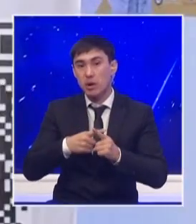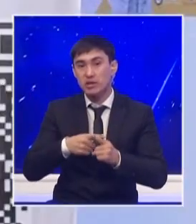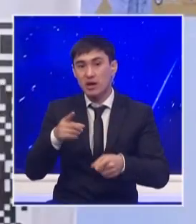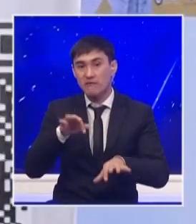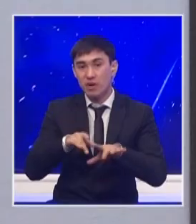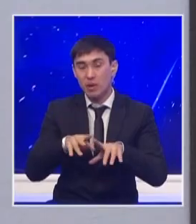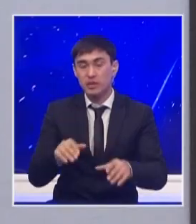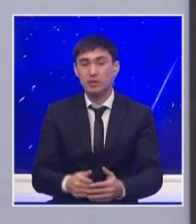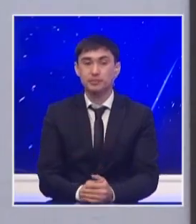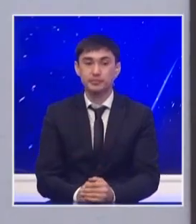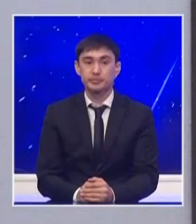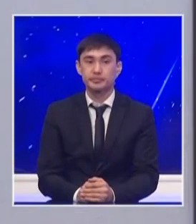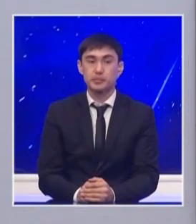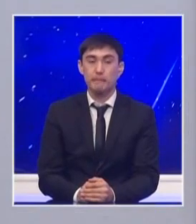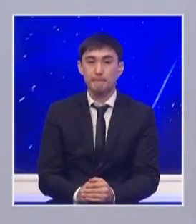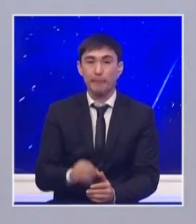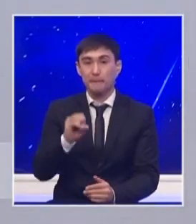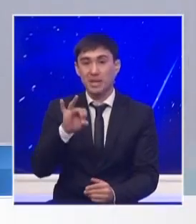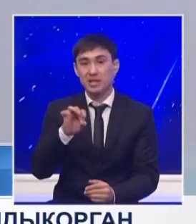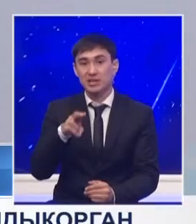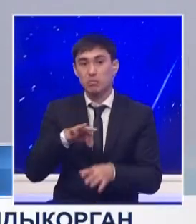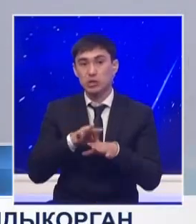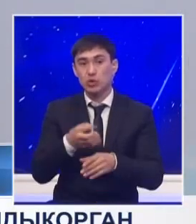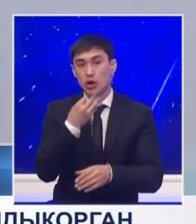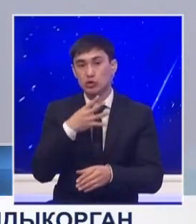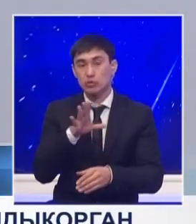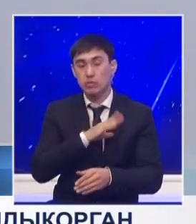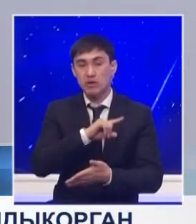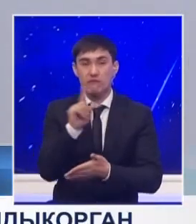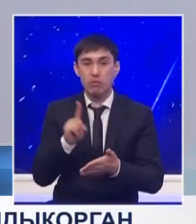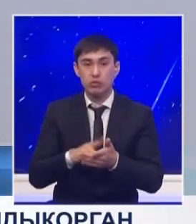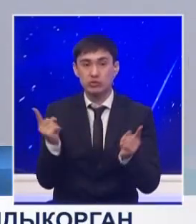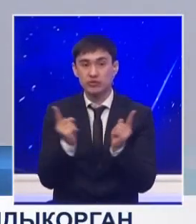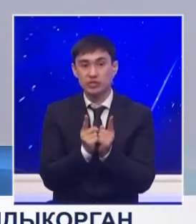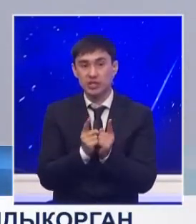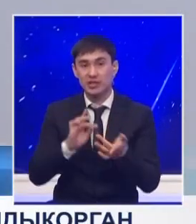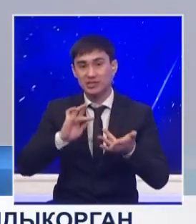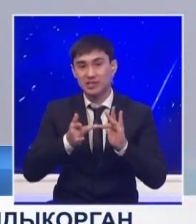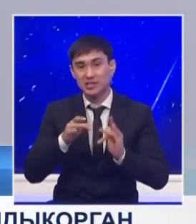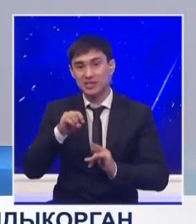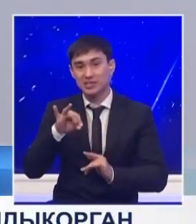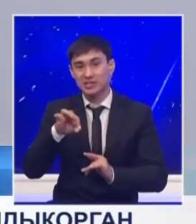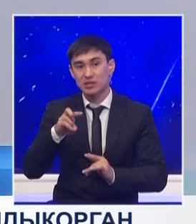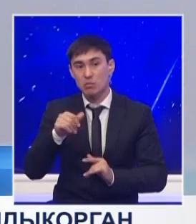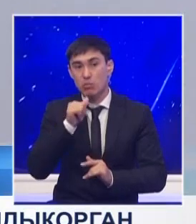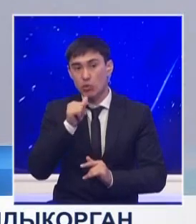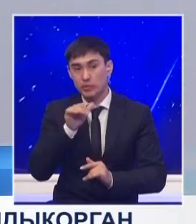информатика прошло хорошо В основном вопросы уже встречались на сайте